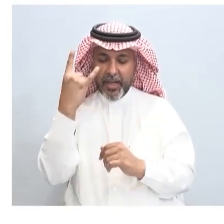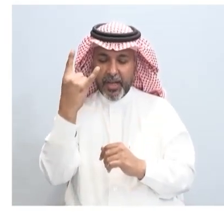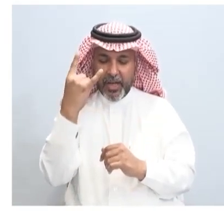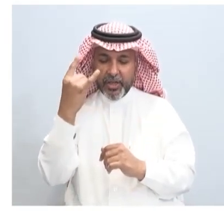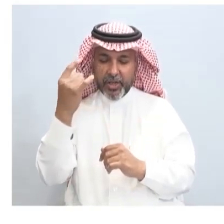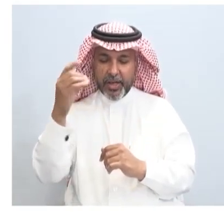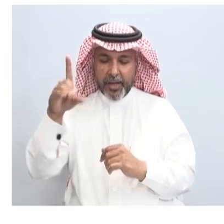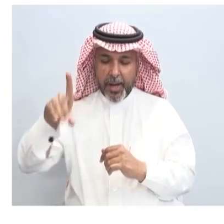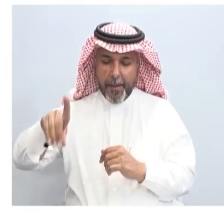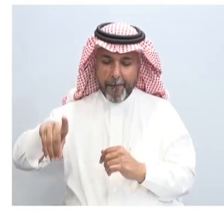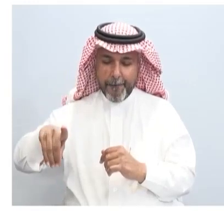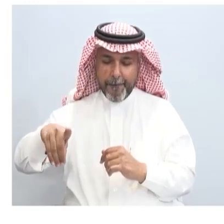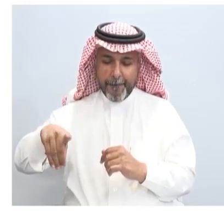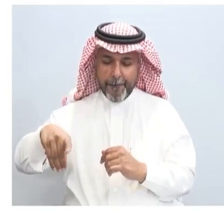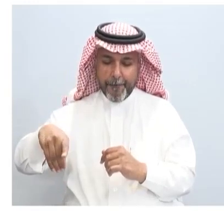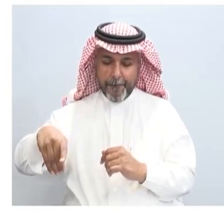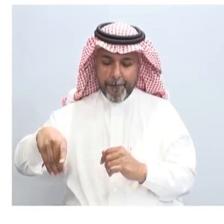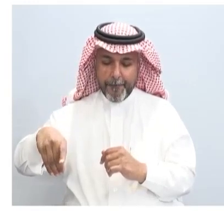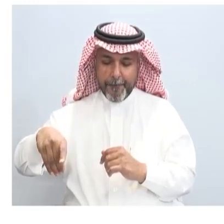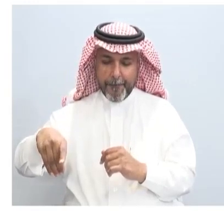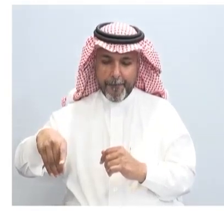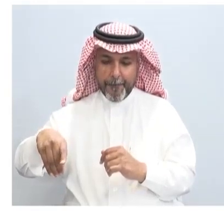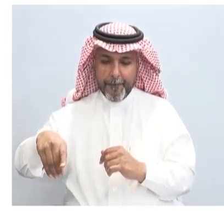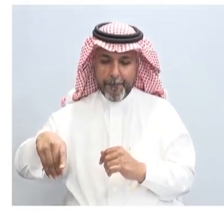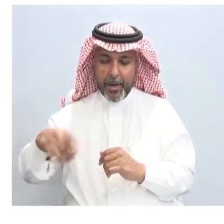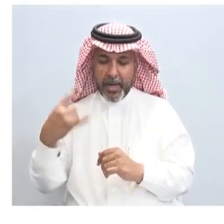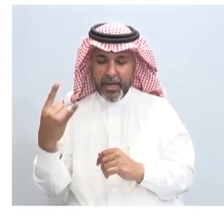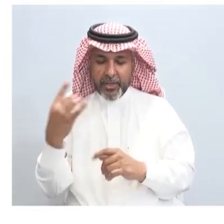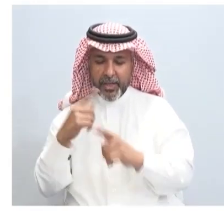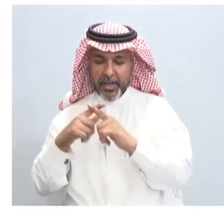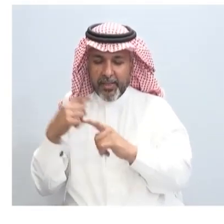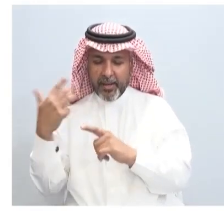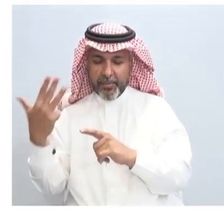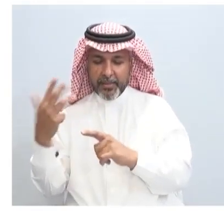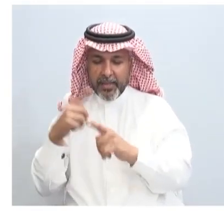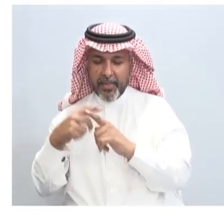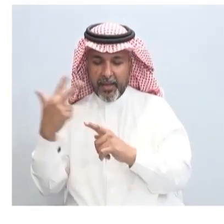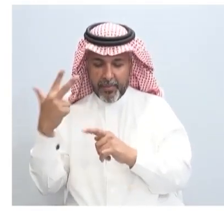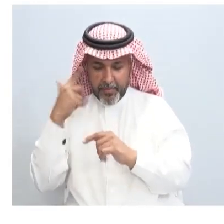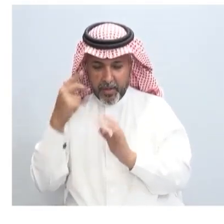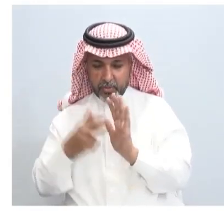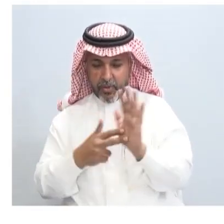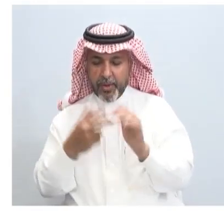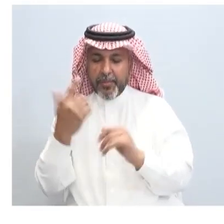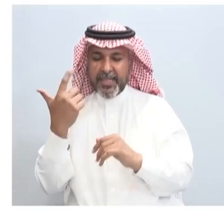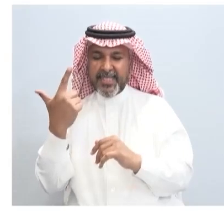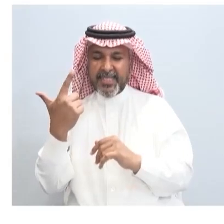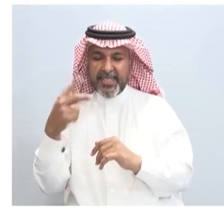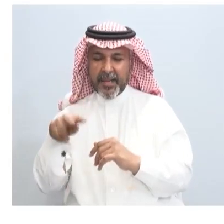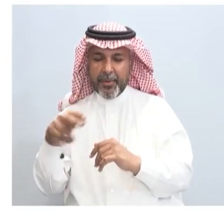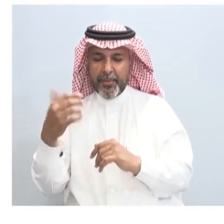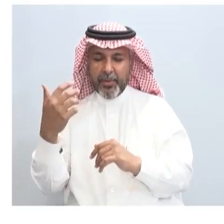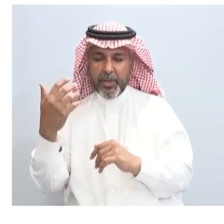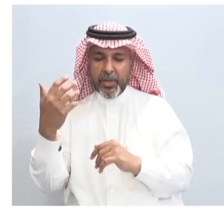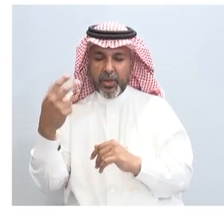72 في راح تصير 720 اما عناصر الحادثه فبالتالي قال لك ما احتمال ان يكون فيصل هو